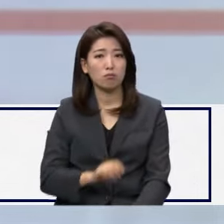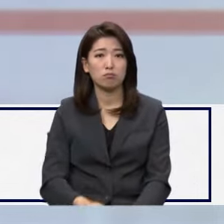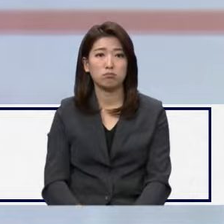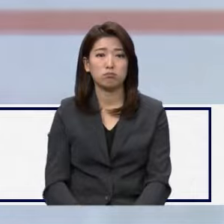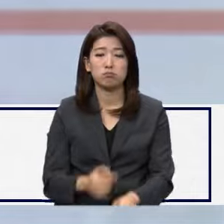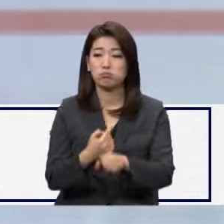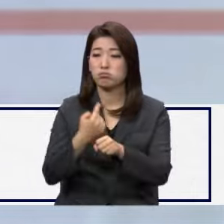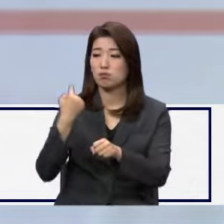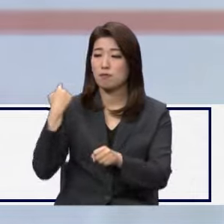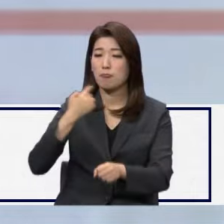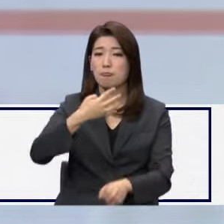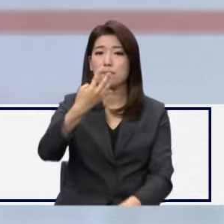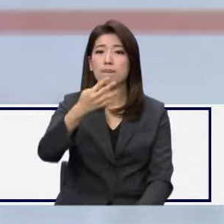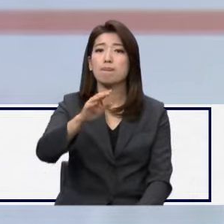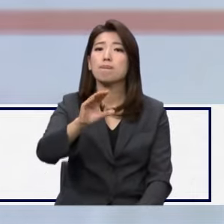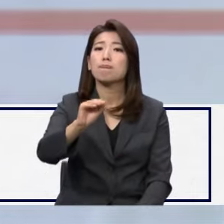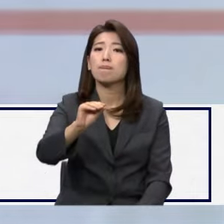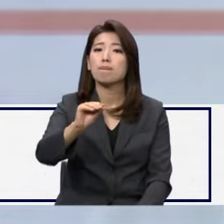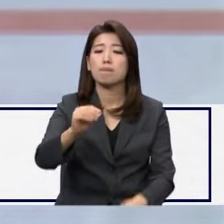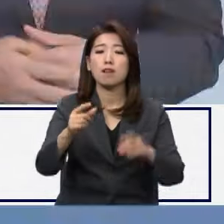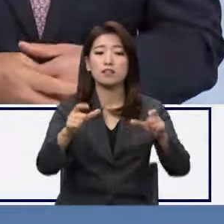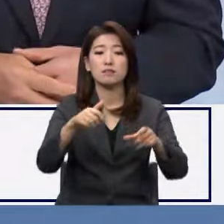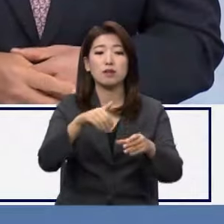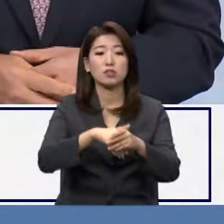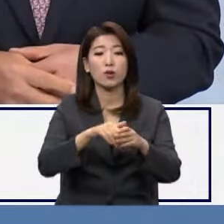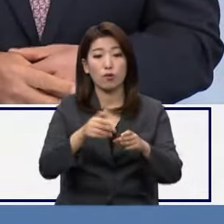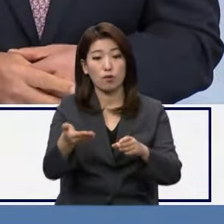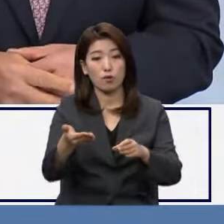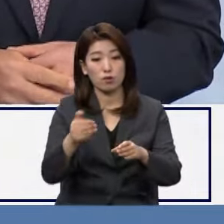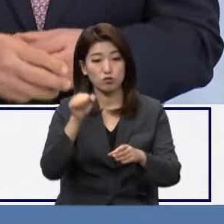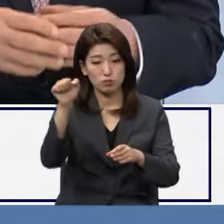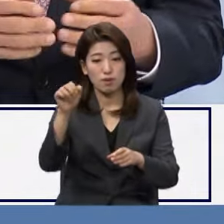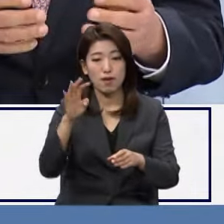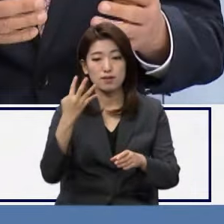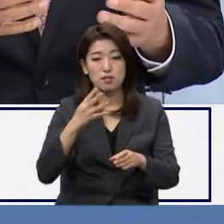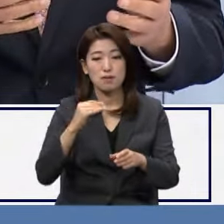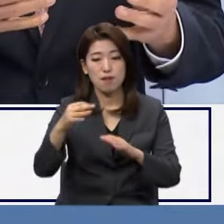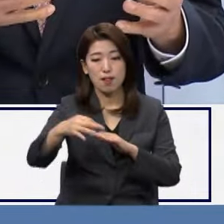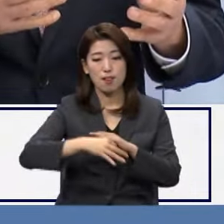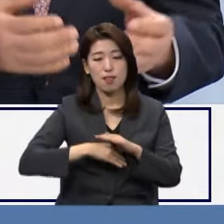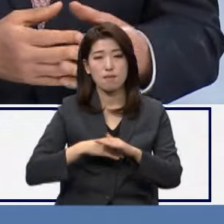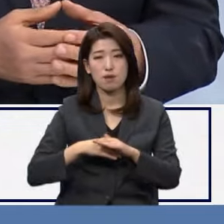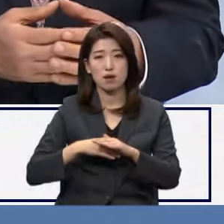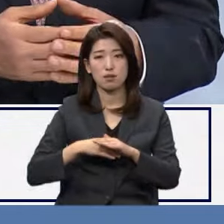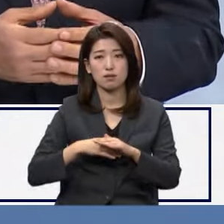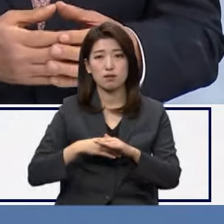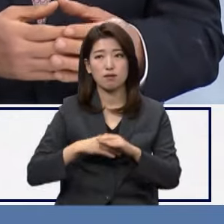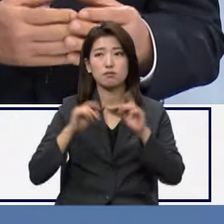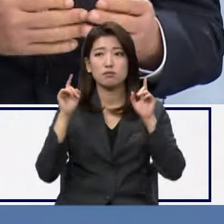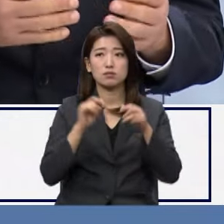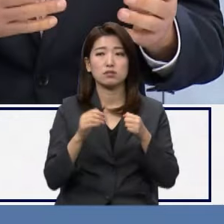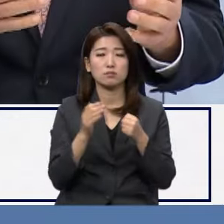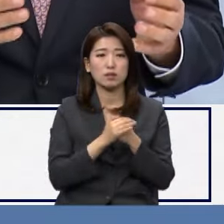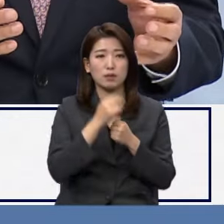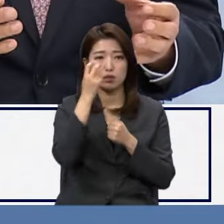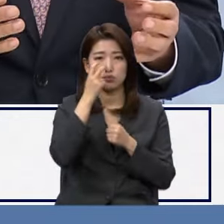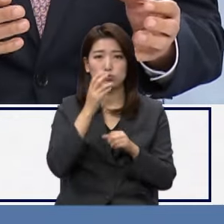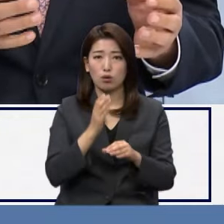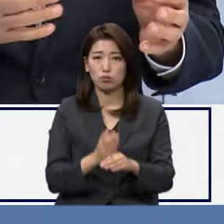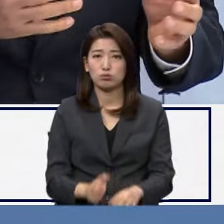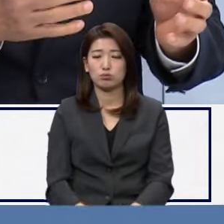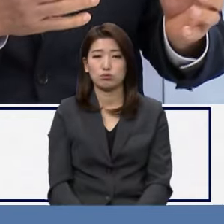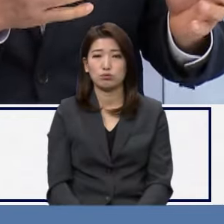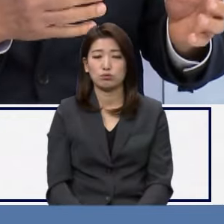운동 그 지방 선거 나간 사람한테 상납받은 것 때문에 그래서 저 수사도 받고 또 서울시